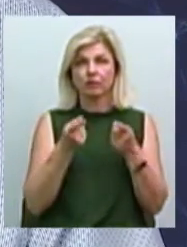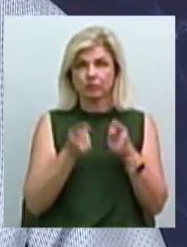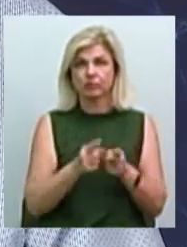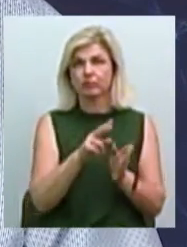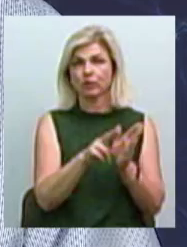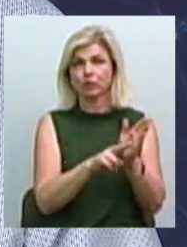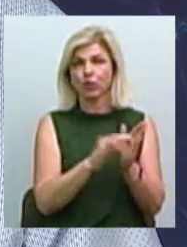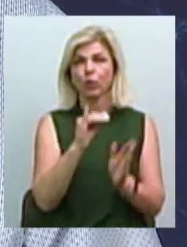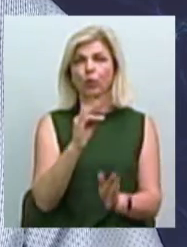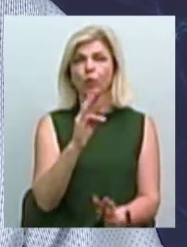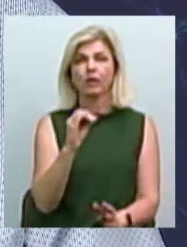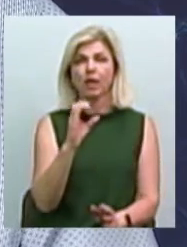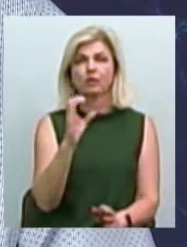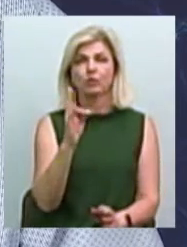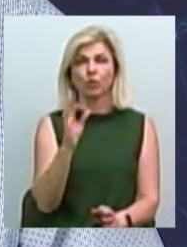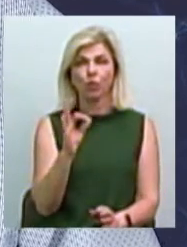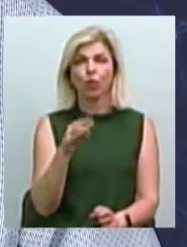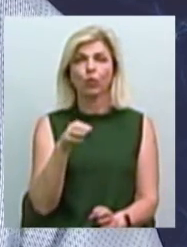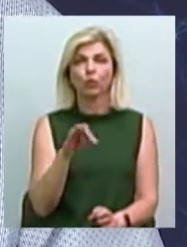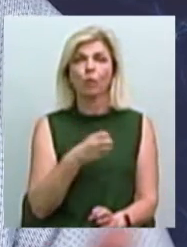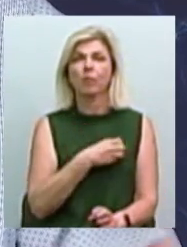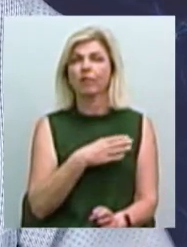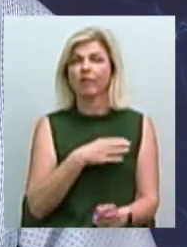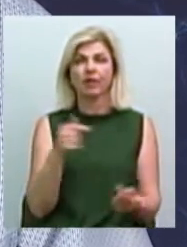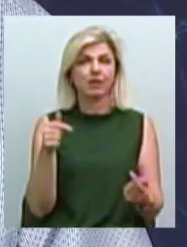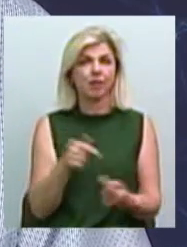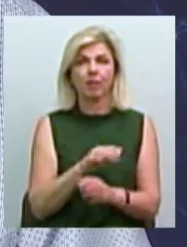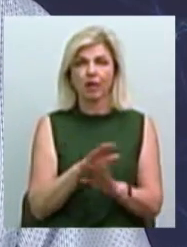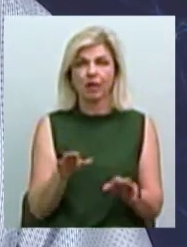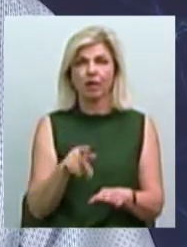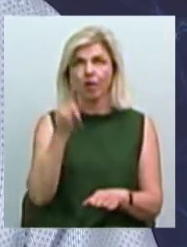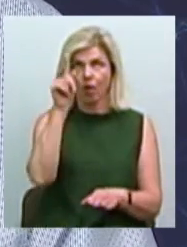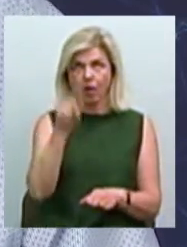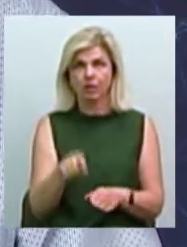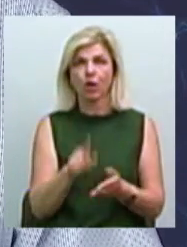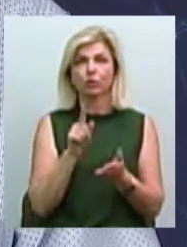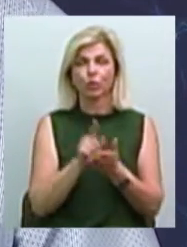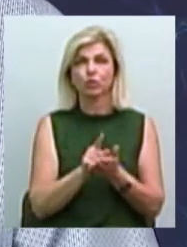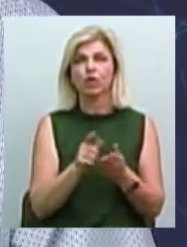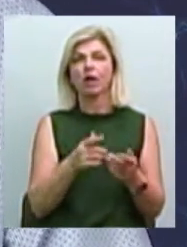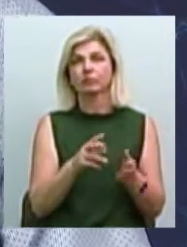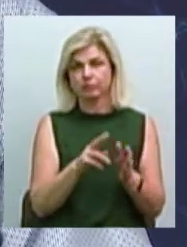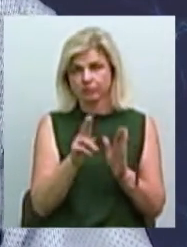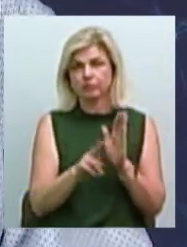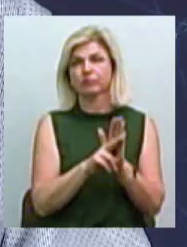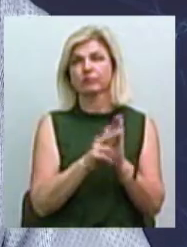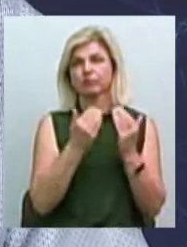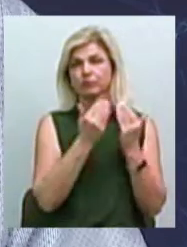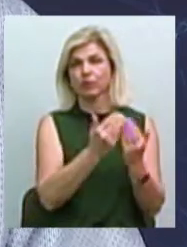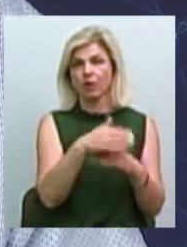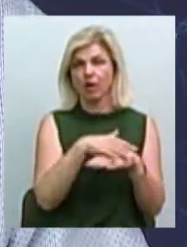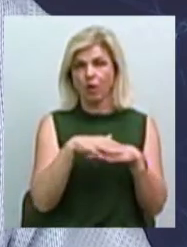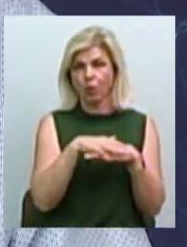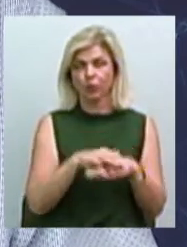то, скорее всего, приватизация она никак не подлежит. Она должна будет принадлежать народу опосредованно через государственное